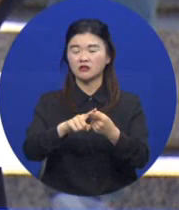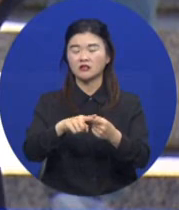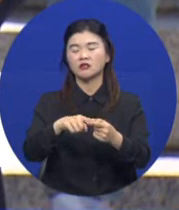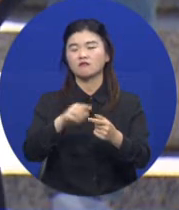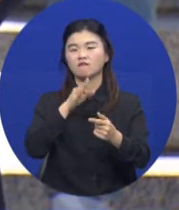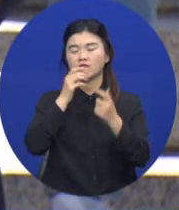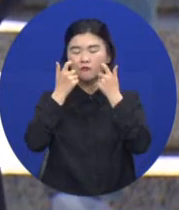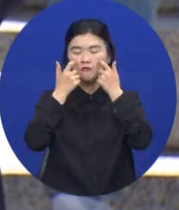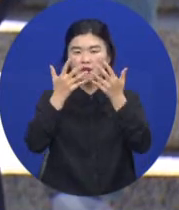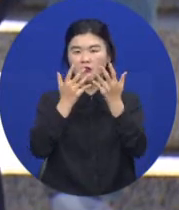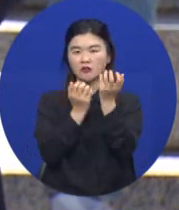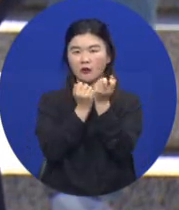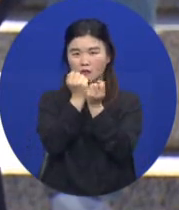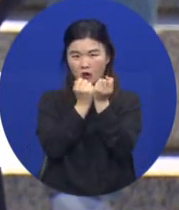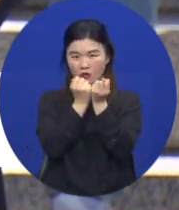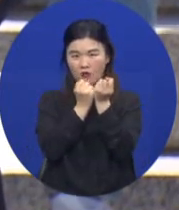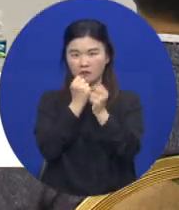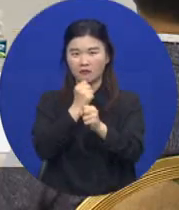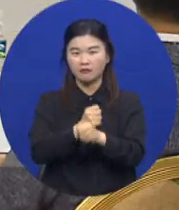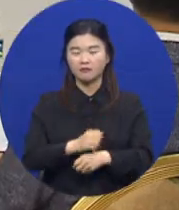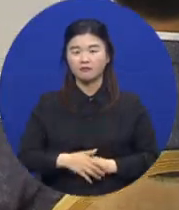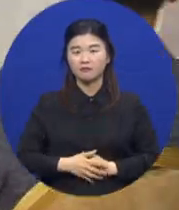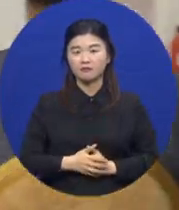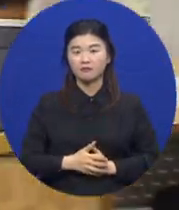분명하게 지적하지 않을 수 없습니다.